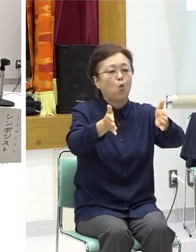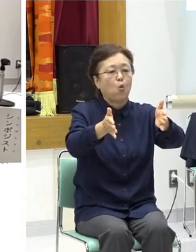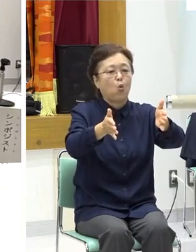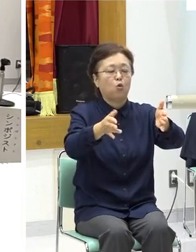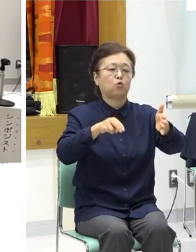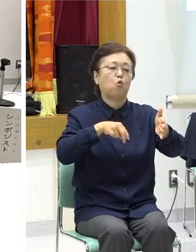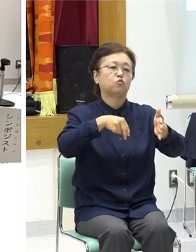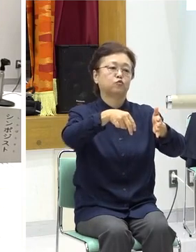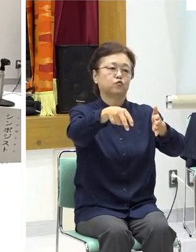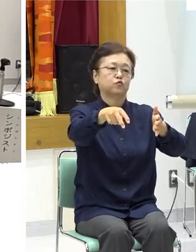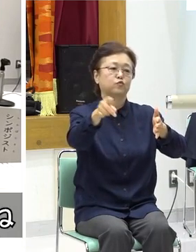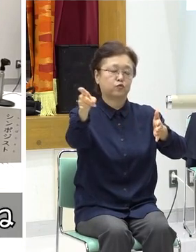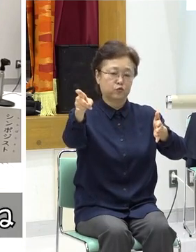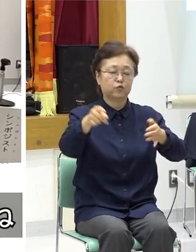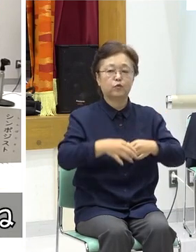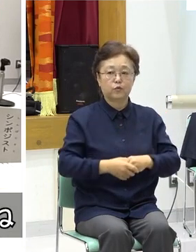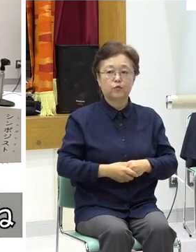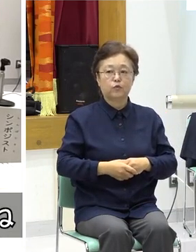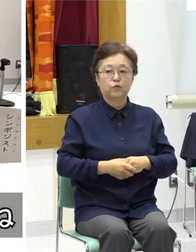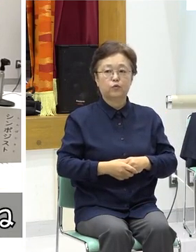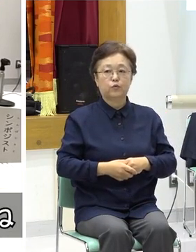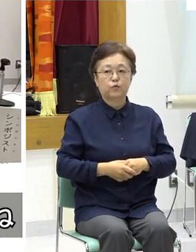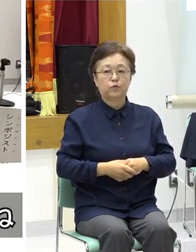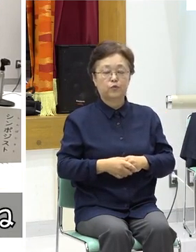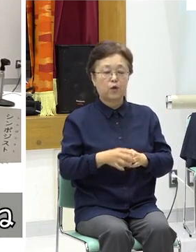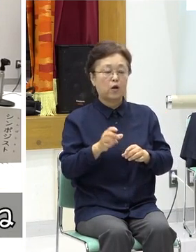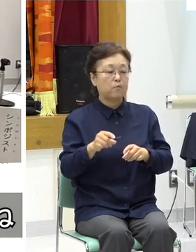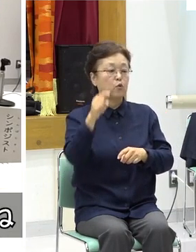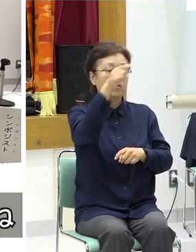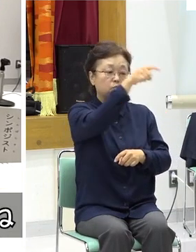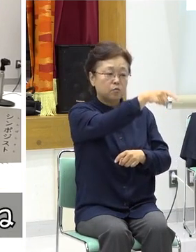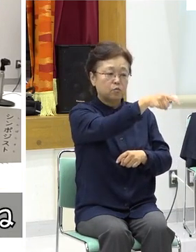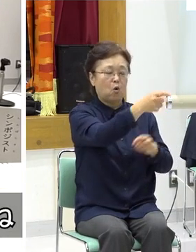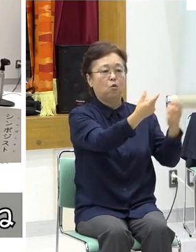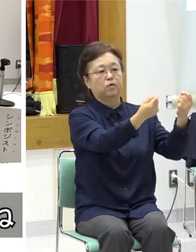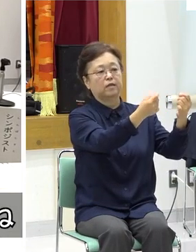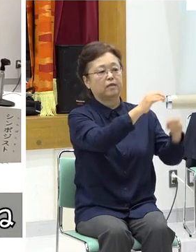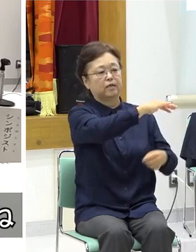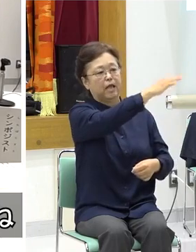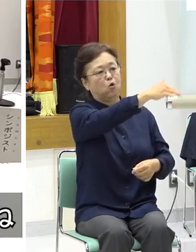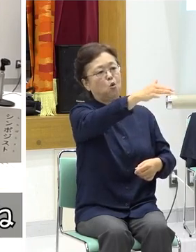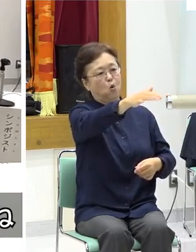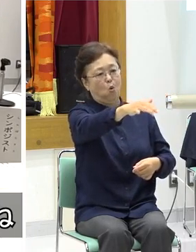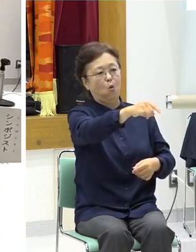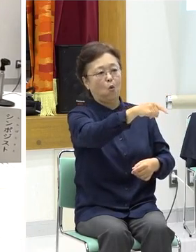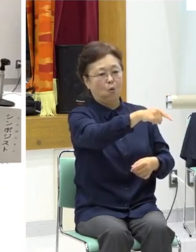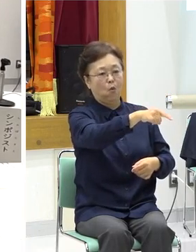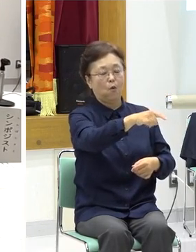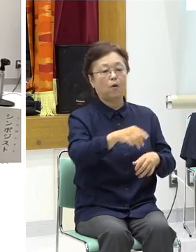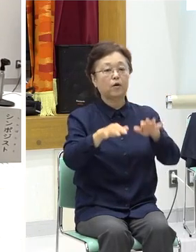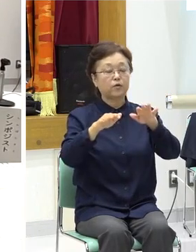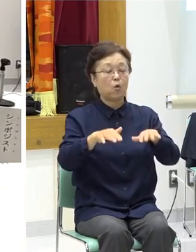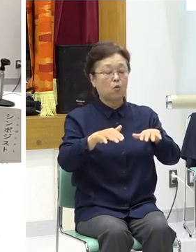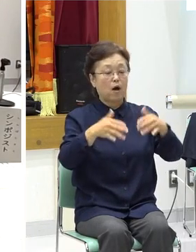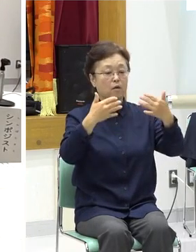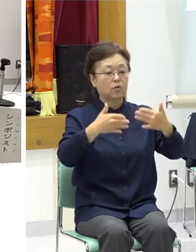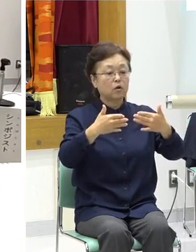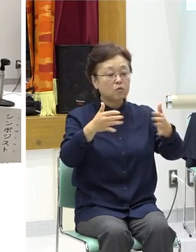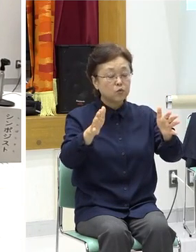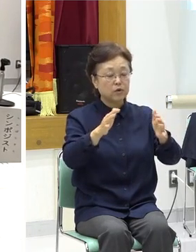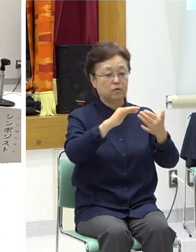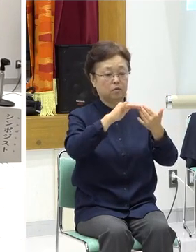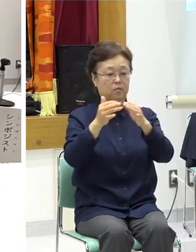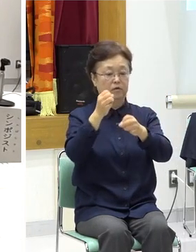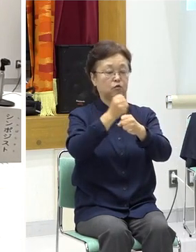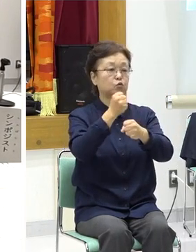方を通るんですよ。ほんで、対面の方もあった凸凹でですね、私の感じてるこの今日はバリア